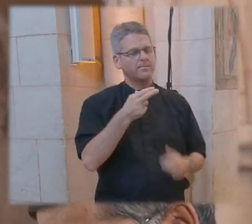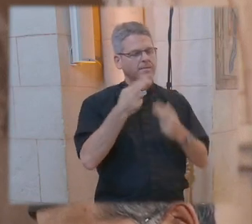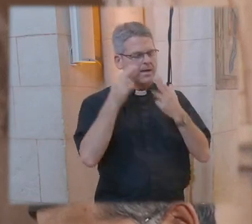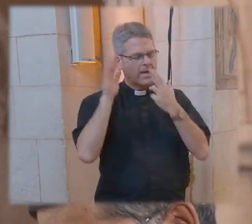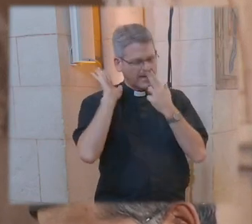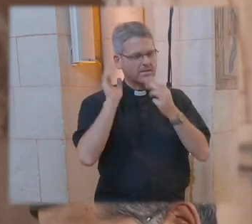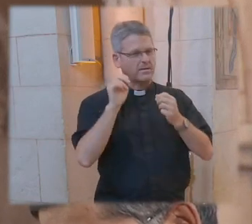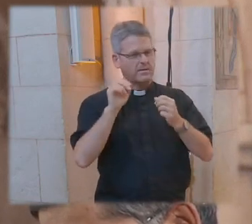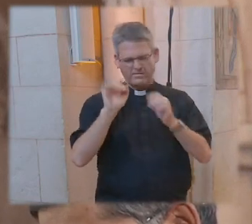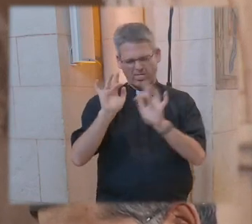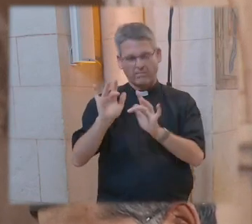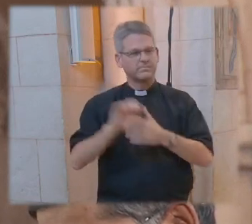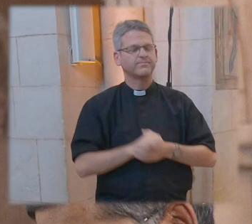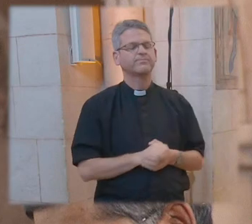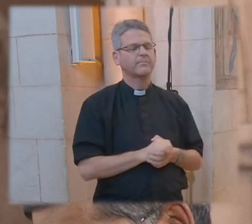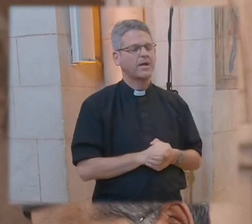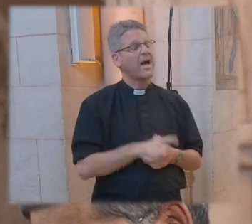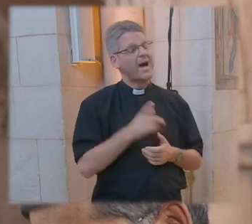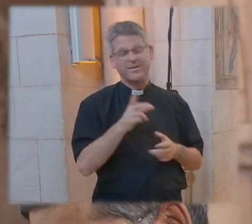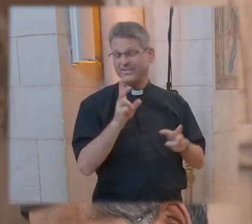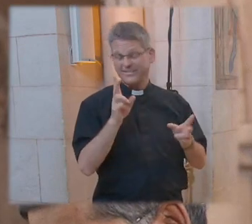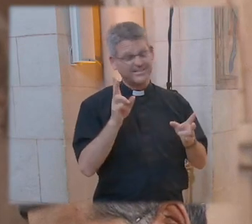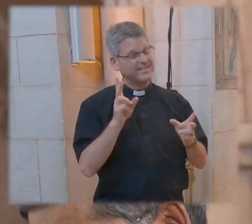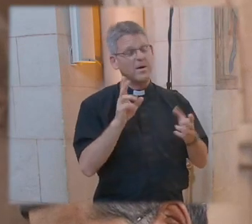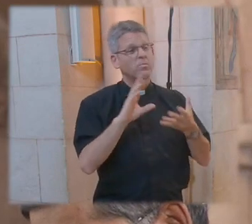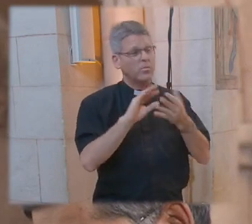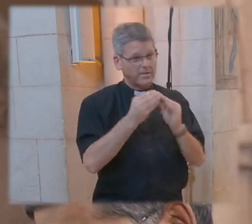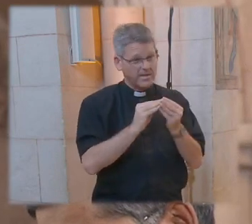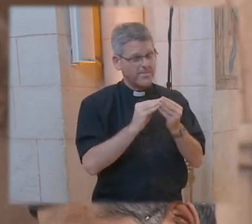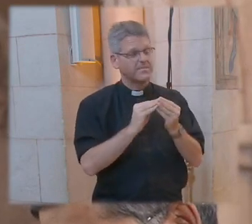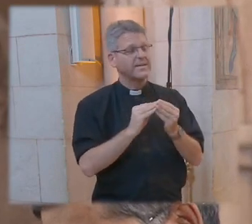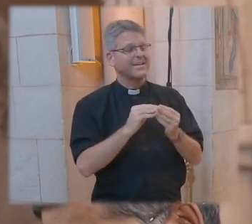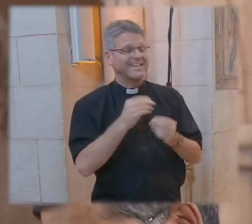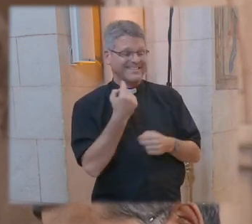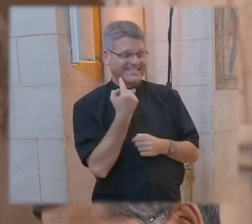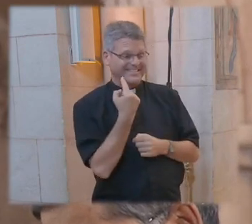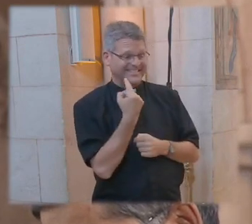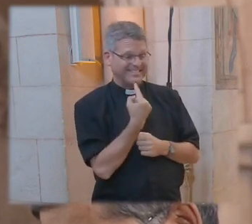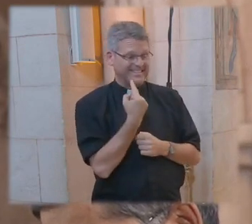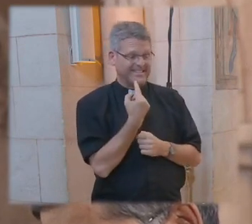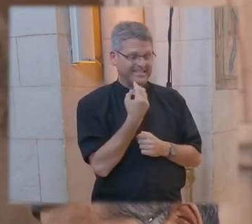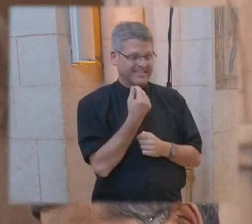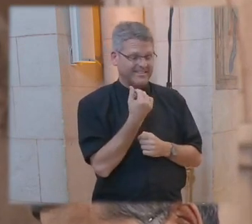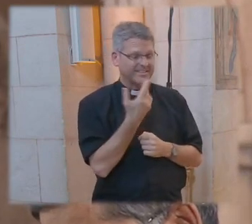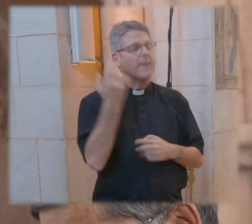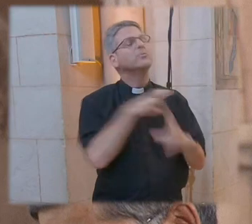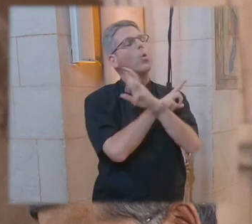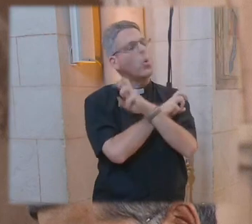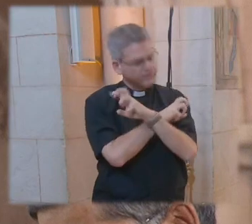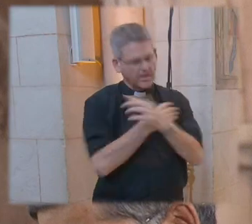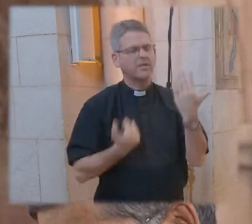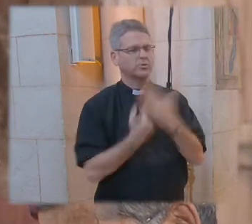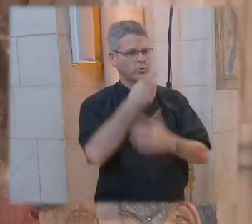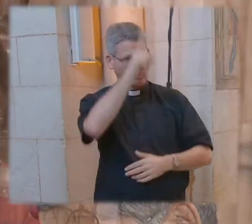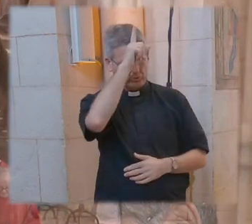Das Verfahren blieb ohne Urteil, weil es unter die Amnestie anlässlich der Eingliederung Österreichs in